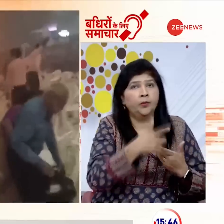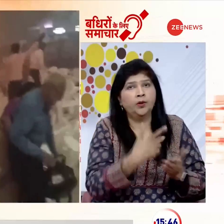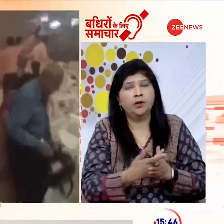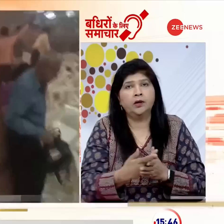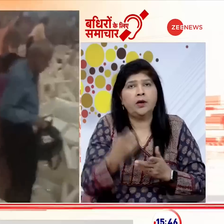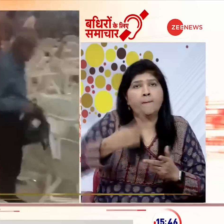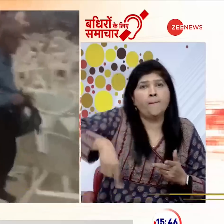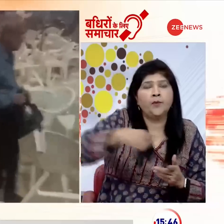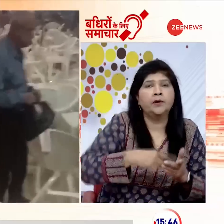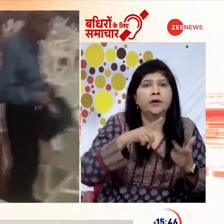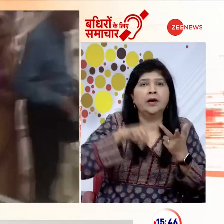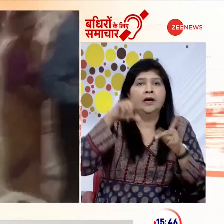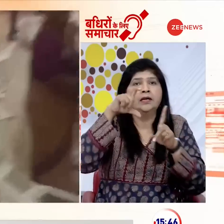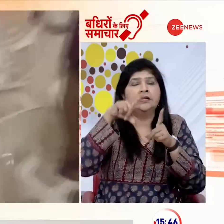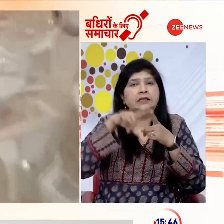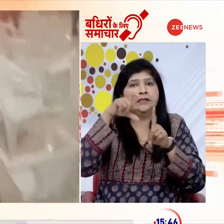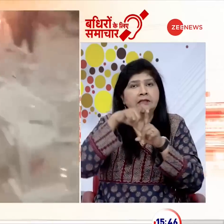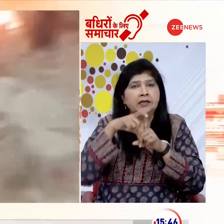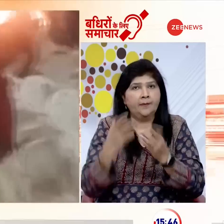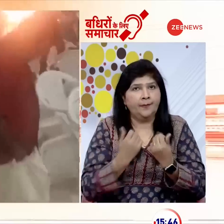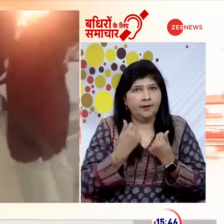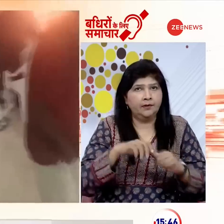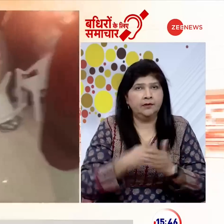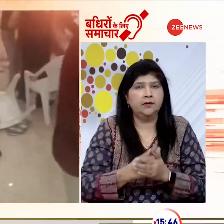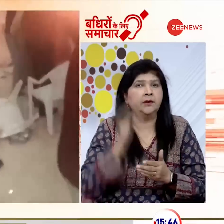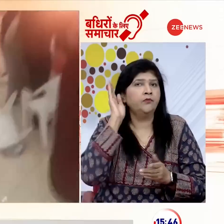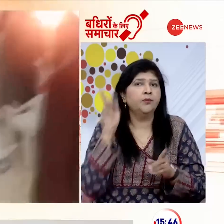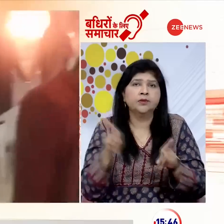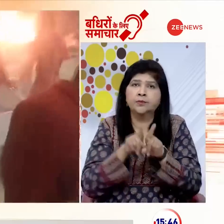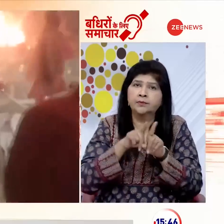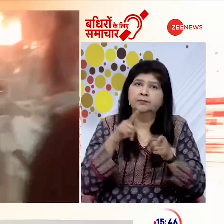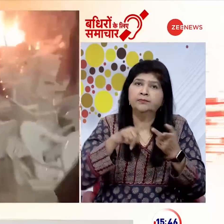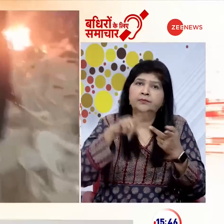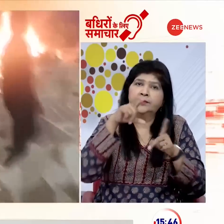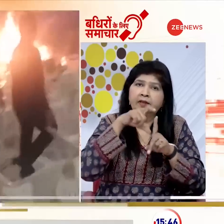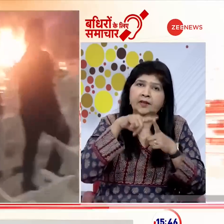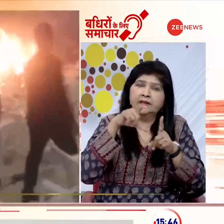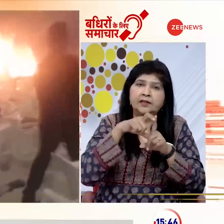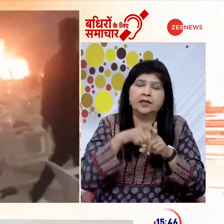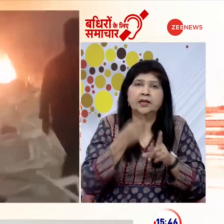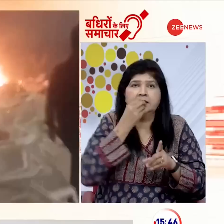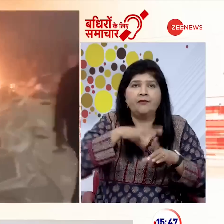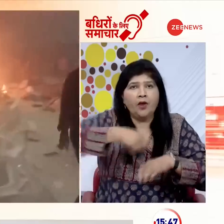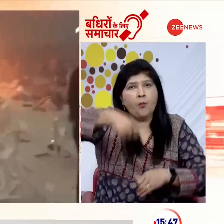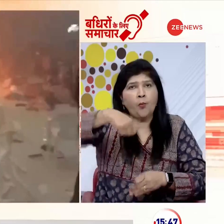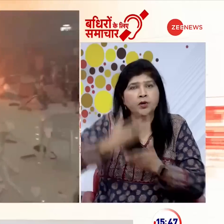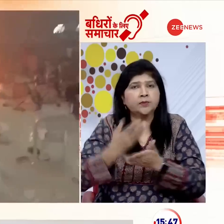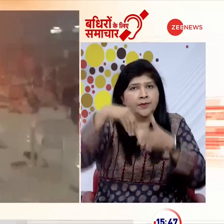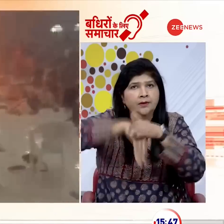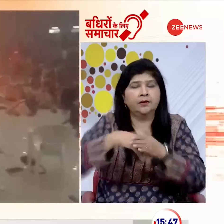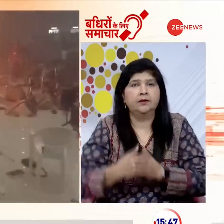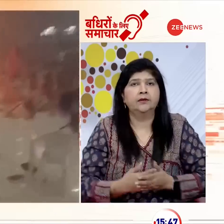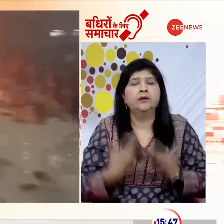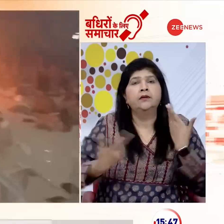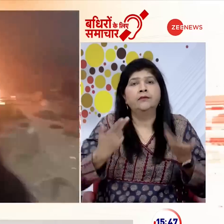बताया कि मौके से आईईडी बरामद किया गया। सूत्रों के मुताबिक आईईडी टिफिन बॉक्स में रखा हुआ